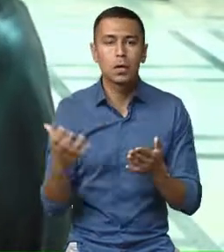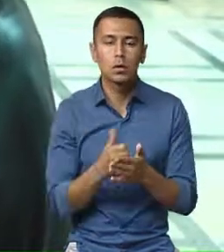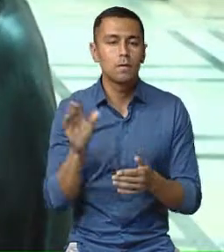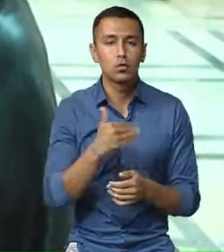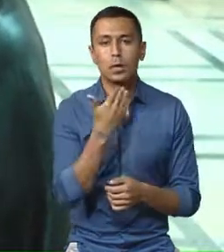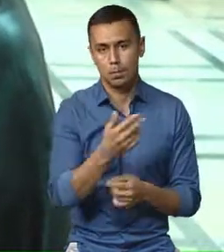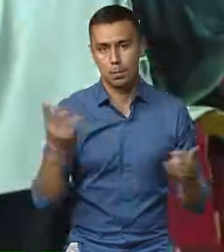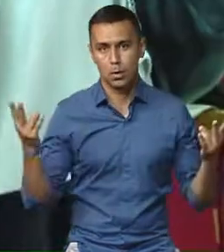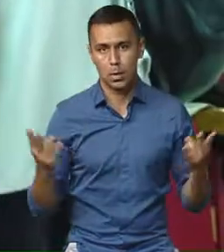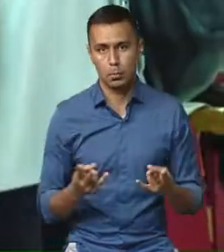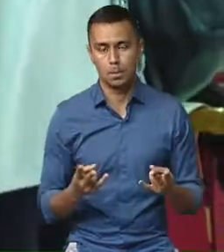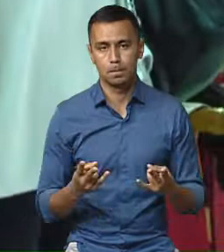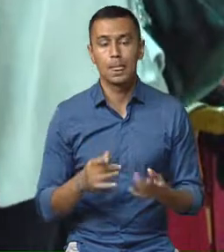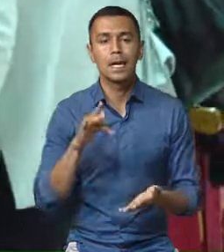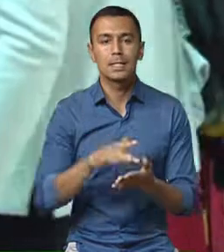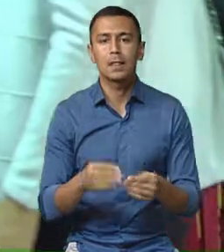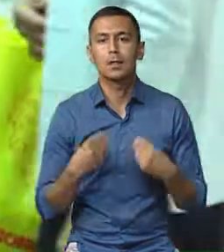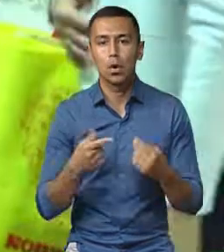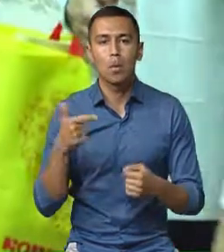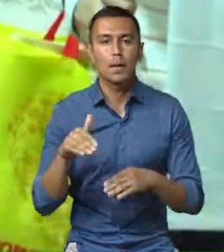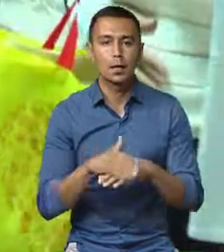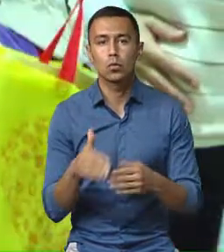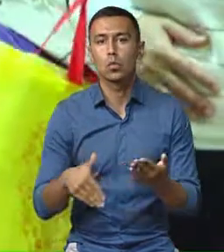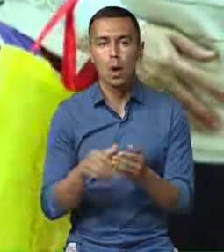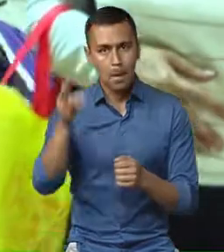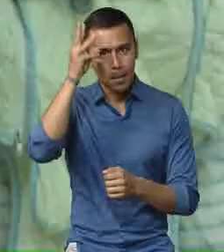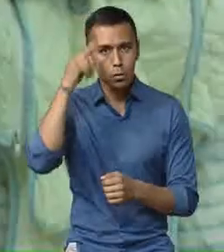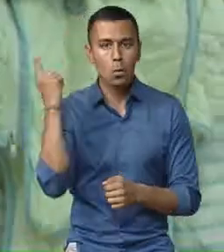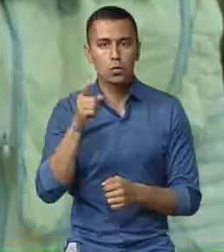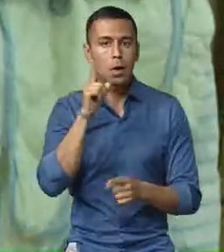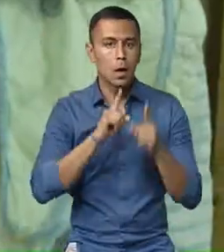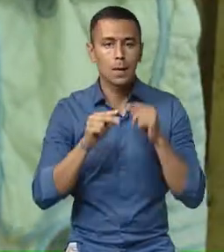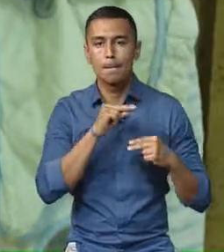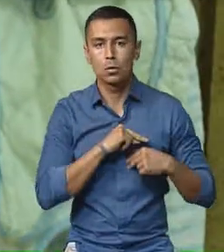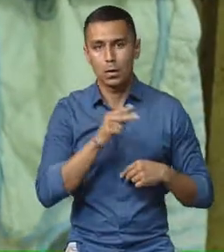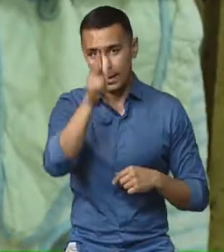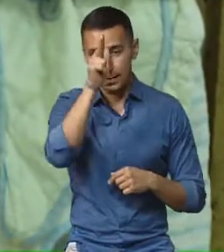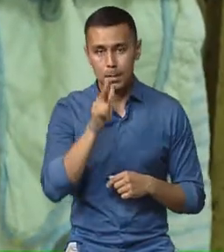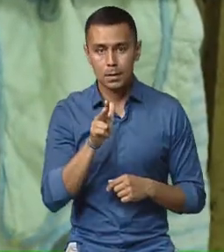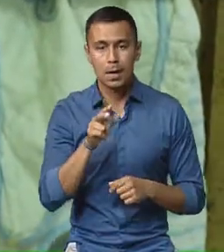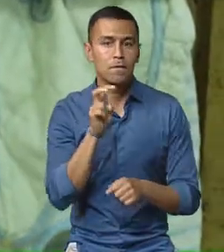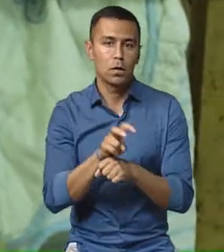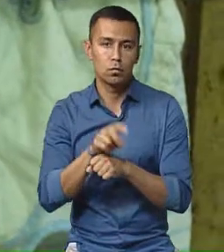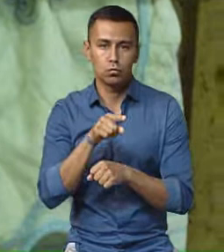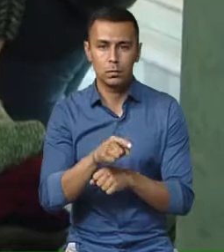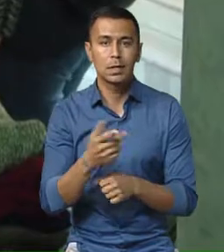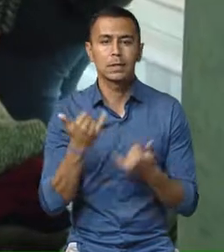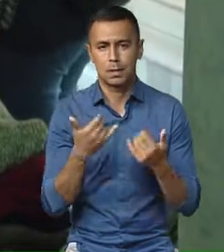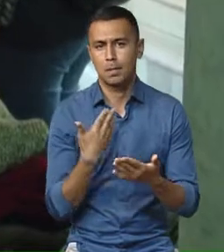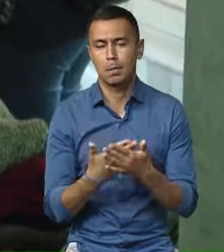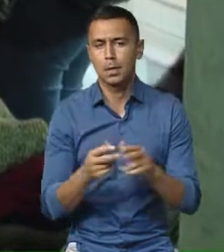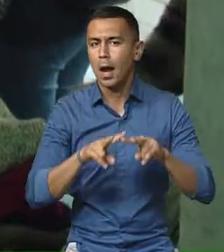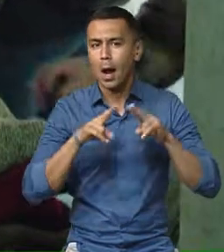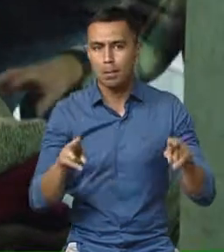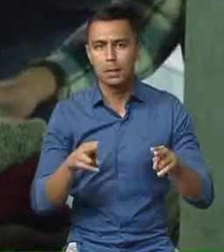що їм потрібно. Центр надання гуманітарної допомоги Хмельницької обласної ради працює 3 місяці. Відвідувачів тут зараз приблизно стільки